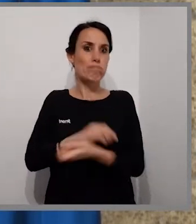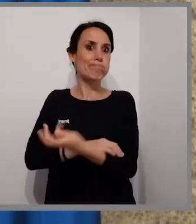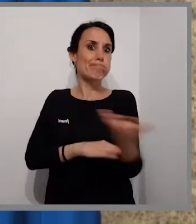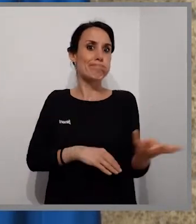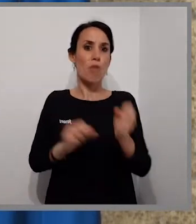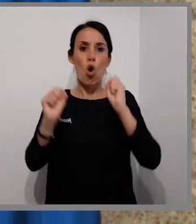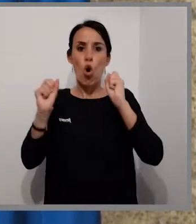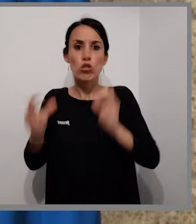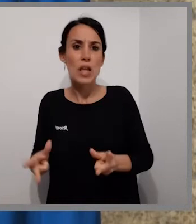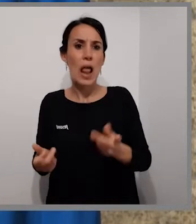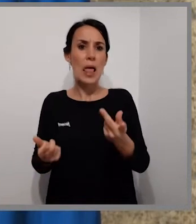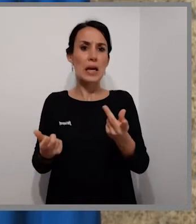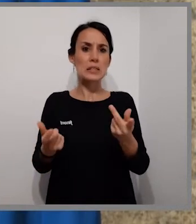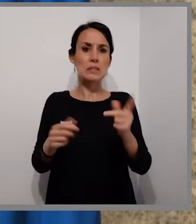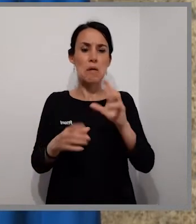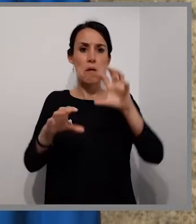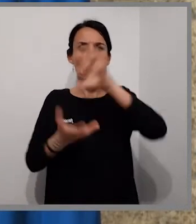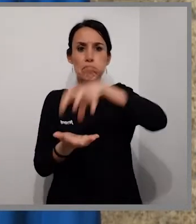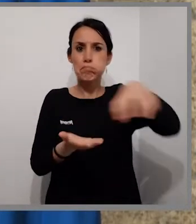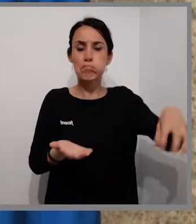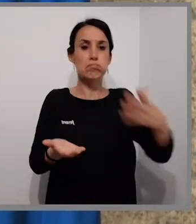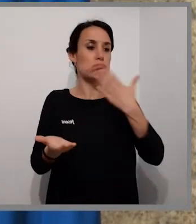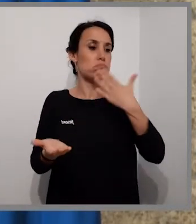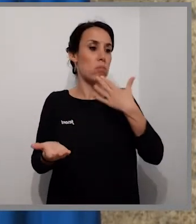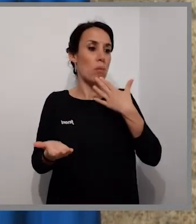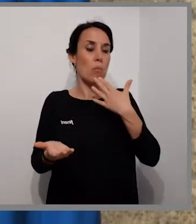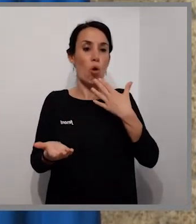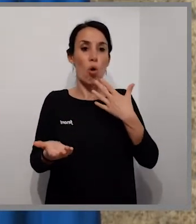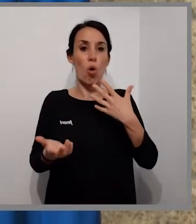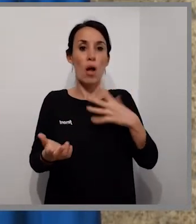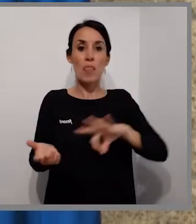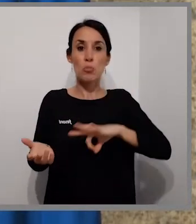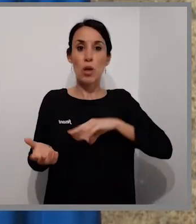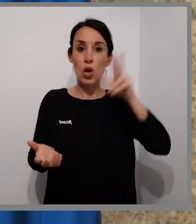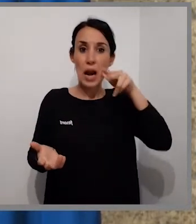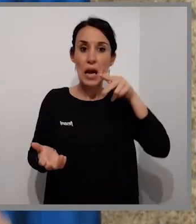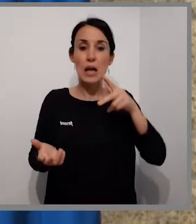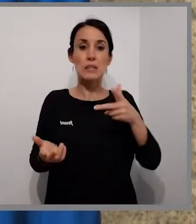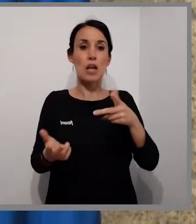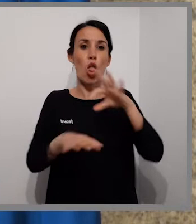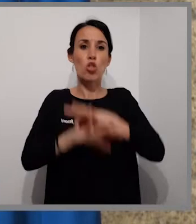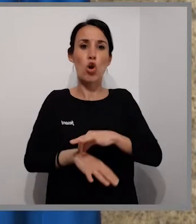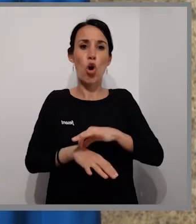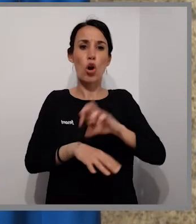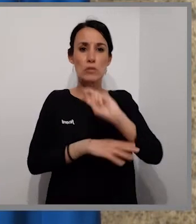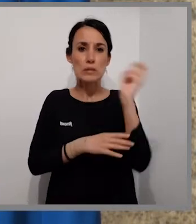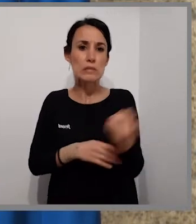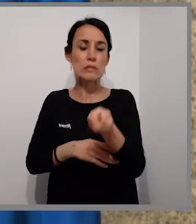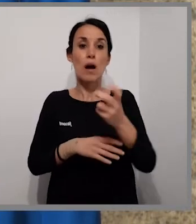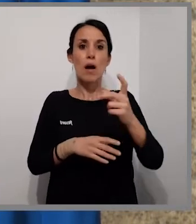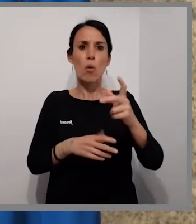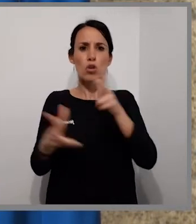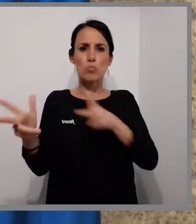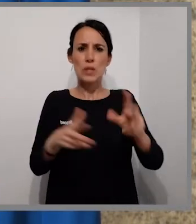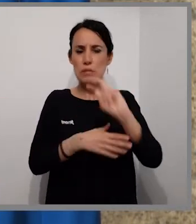conjunt de hotels i també d'altres equipaments que alguns estan en funcionament, com cedits per la Diputació d'Alacant el doctor Esquerdo o